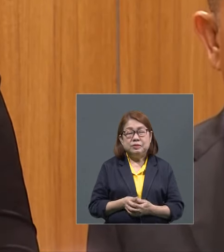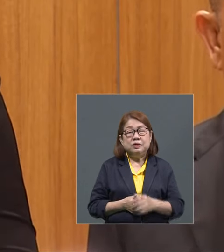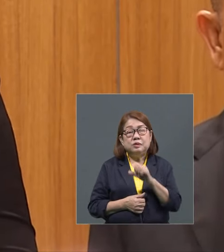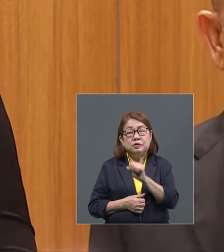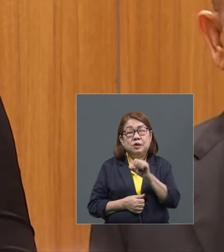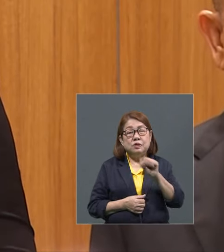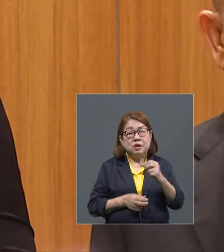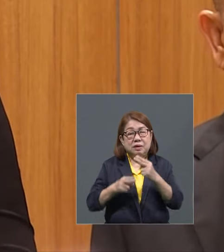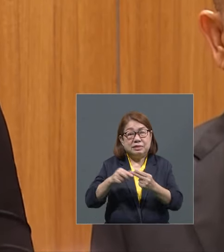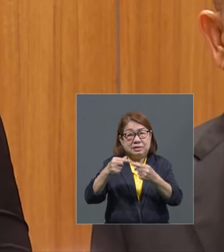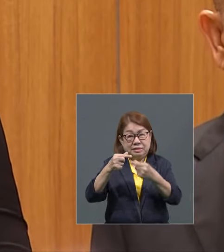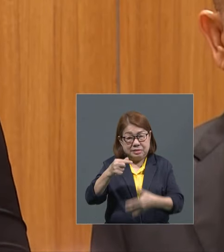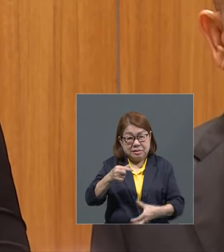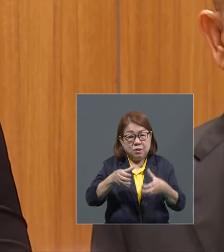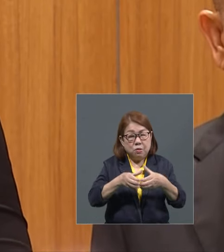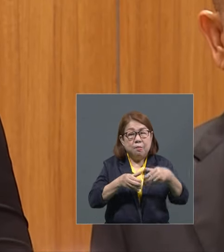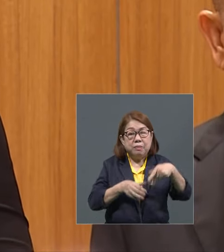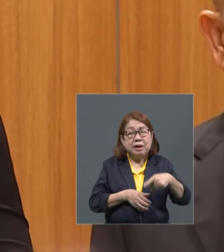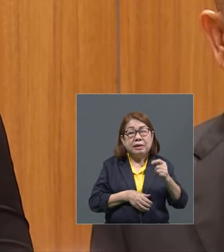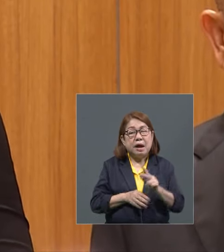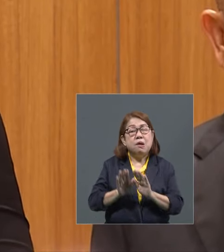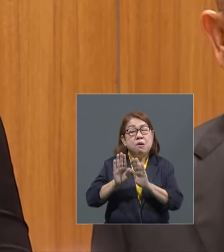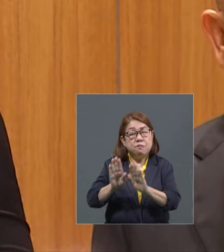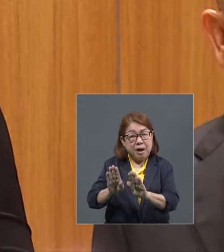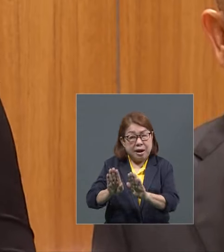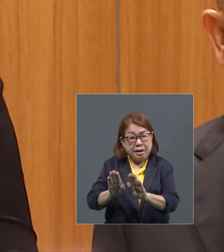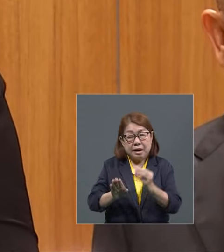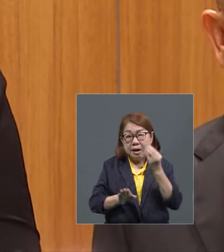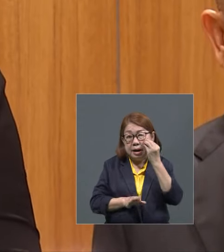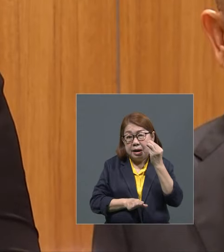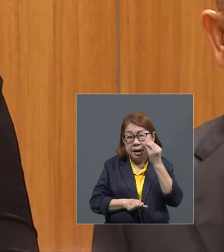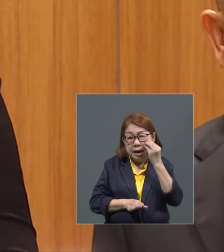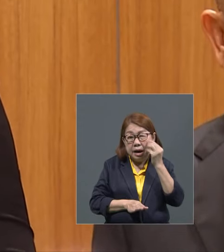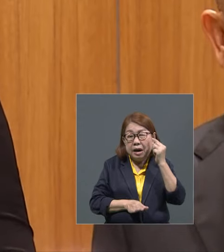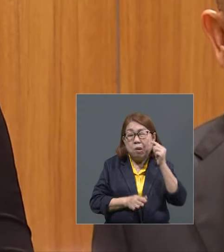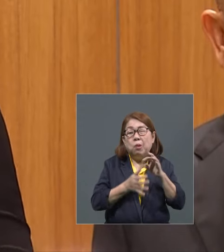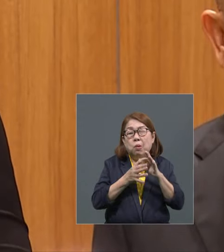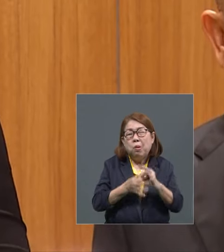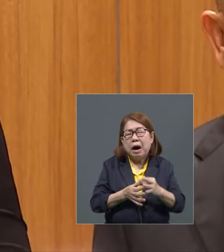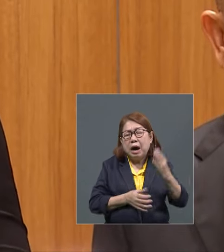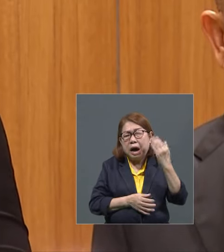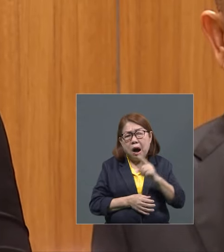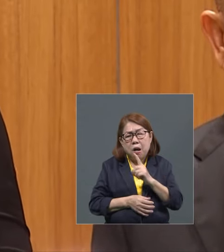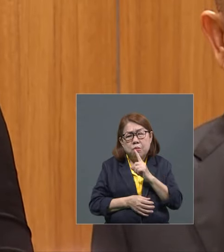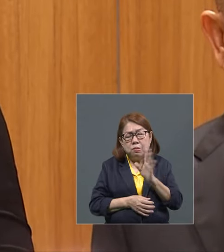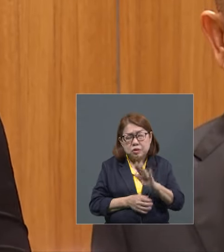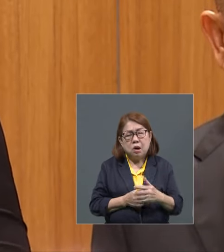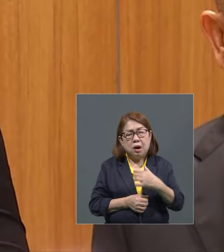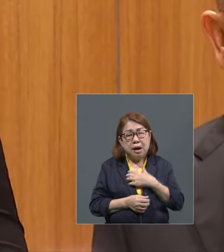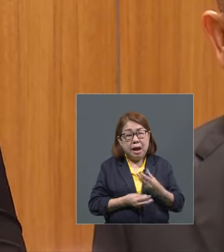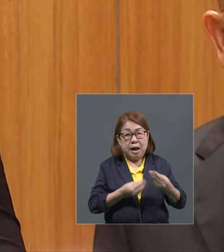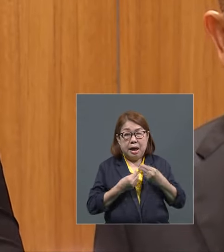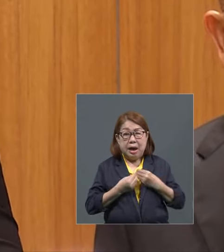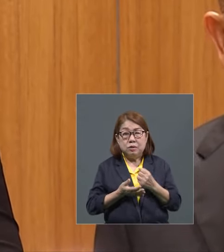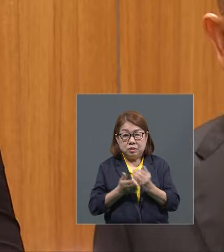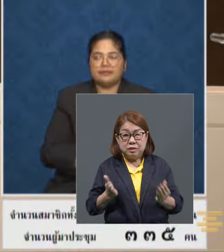ส.บัญชีรายชื่อของพรรคเพื่อไทยก็ฝากไปถึงนายพิธาว่าไม่ต้องกังวลเรื่อง MOU ที่ต้องการให้รัฐบาลร่วมผลักดันเพราะว่าในส่วนของฝ่าย